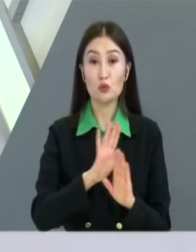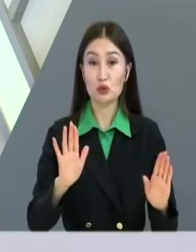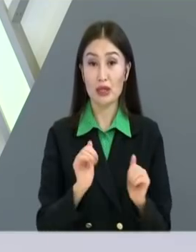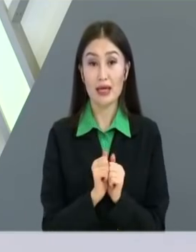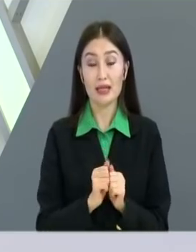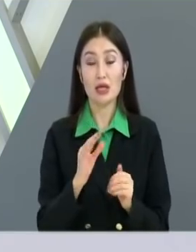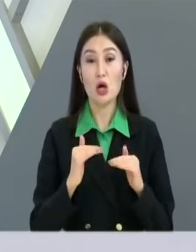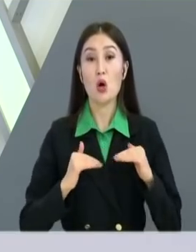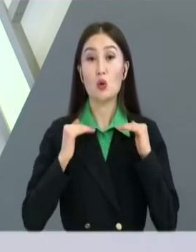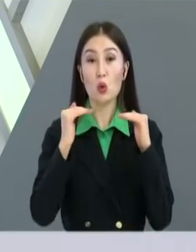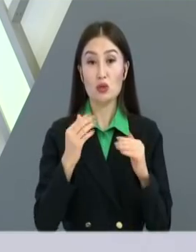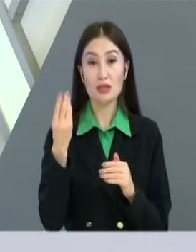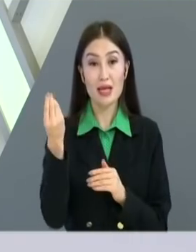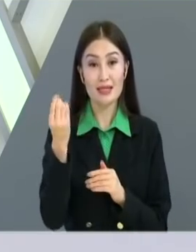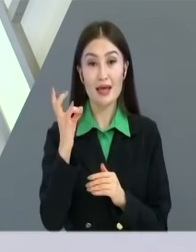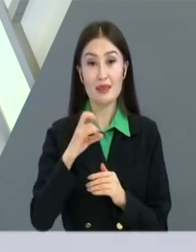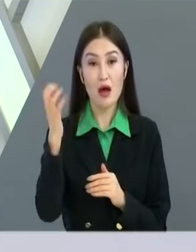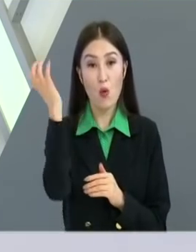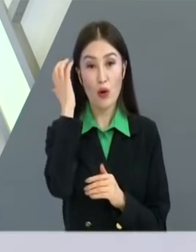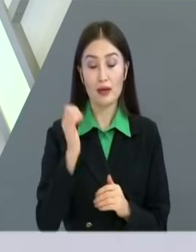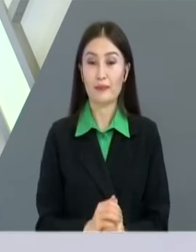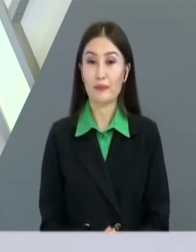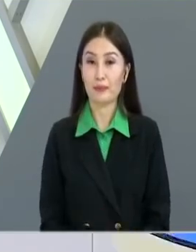необоснованного роста цен на уголь.